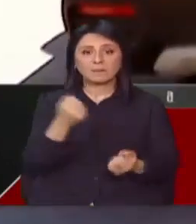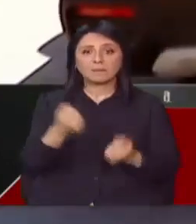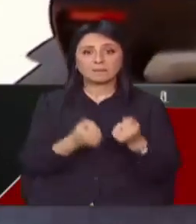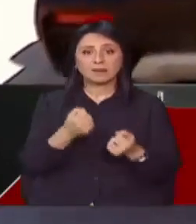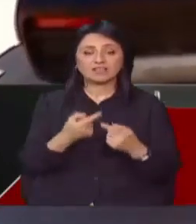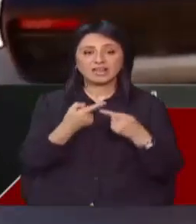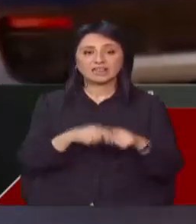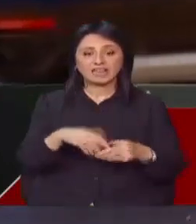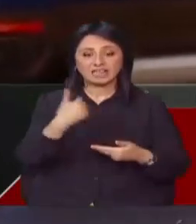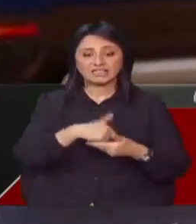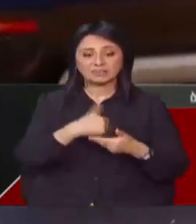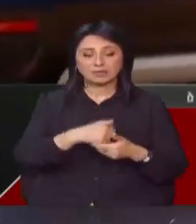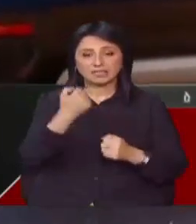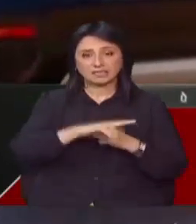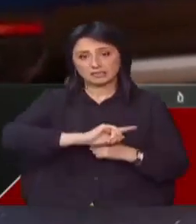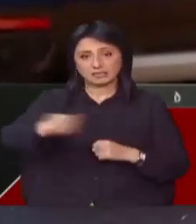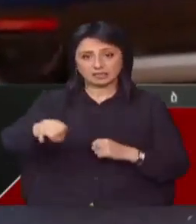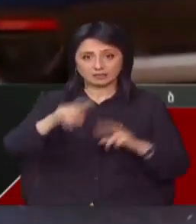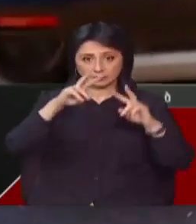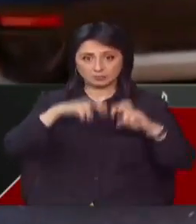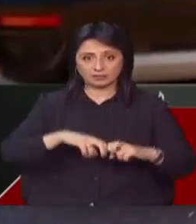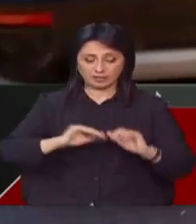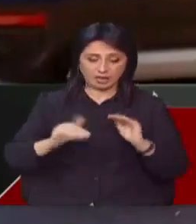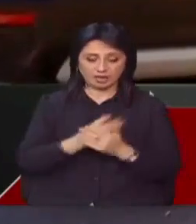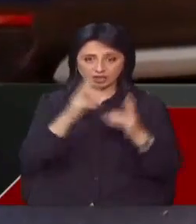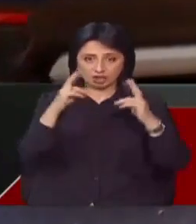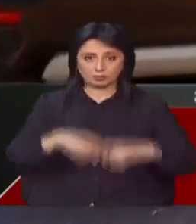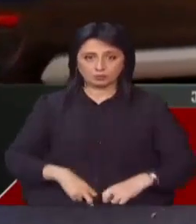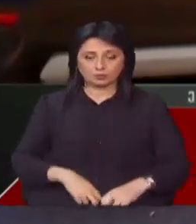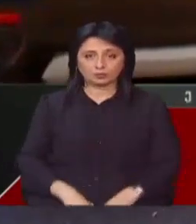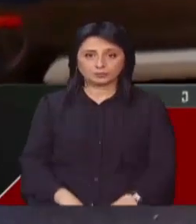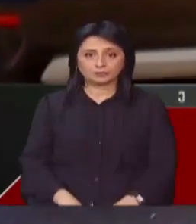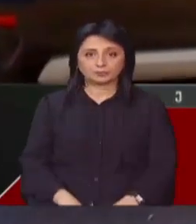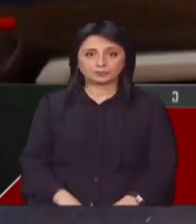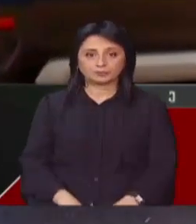ავტომობილი ტექნიკური ინსპექტორების ცენტრში გადაიყვანოს და ხელახლა შეამოწმოს.